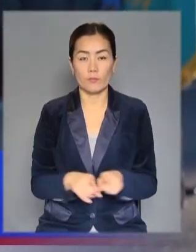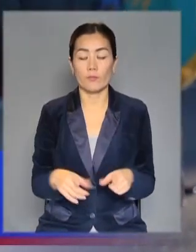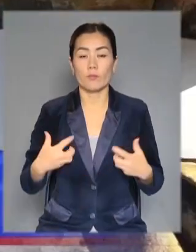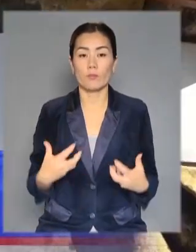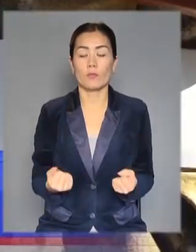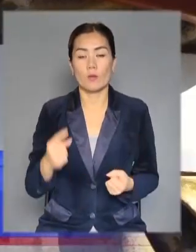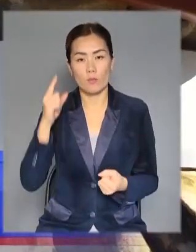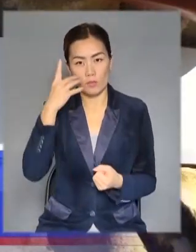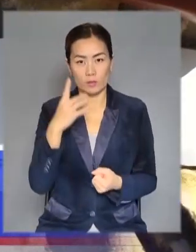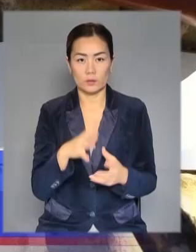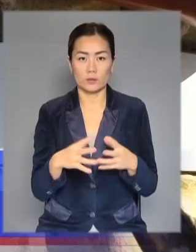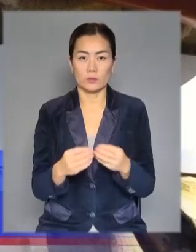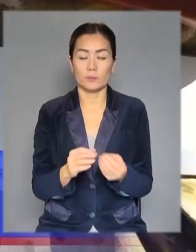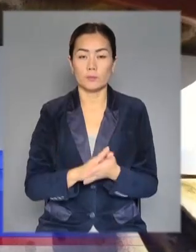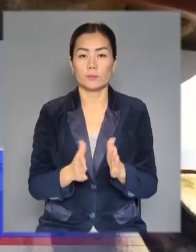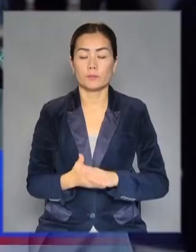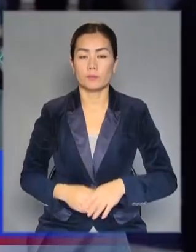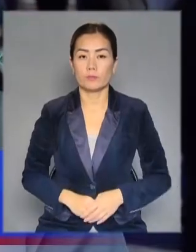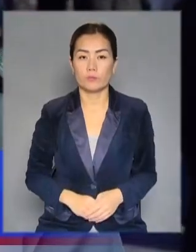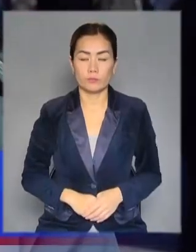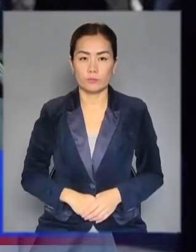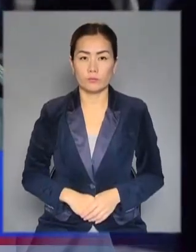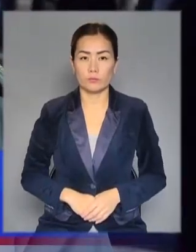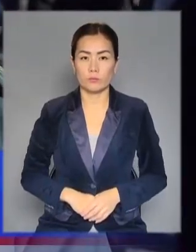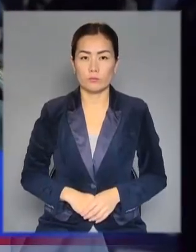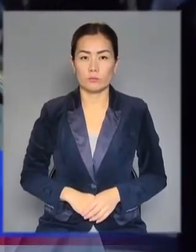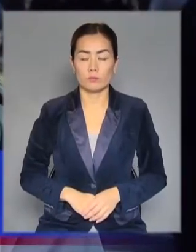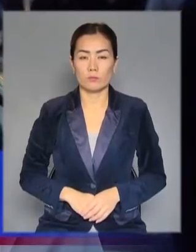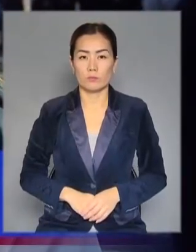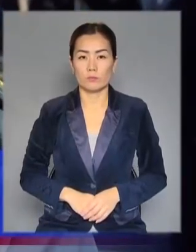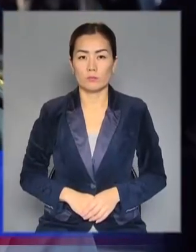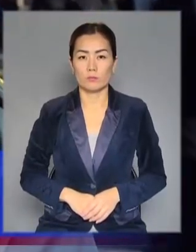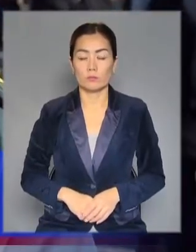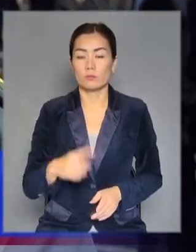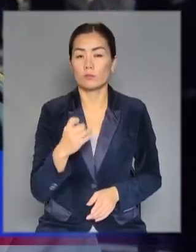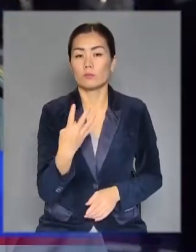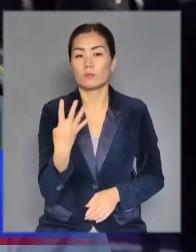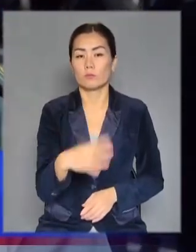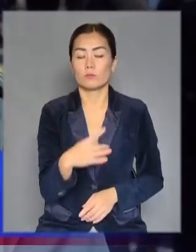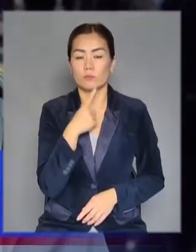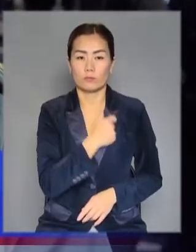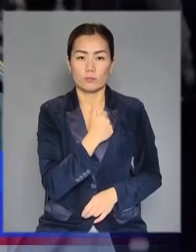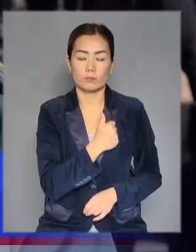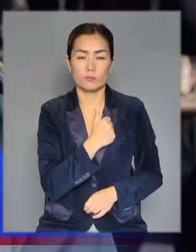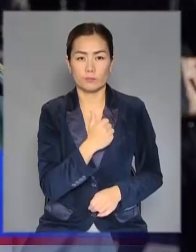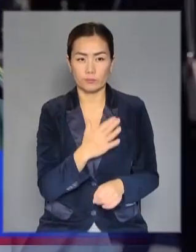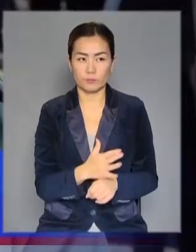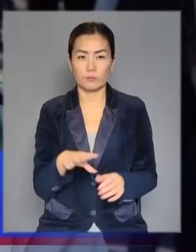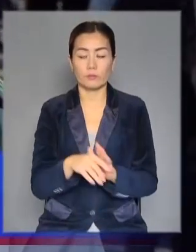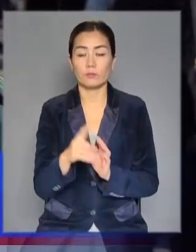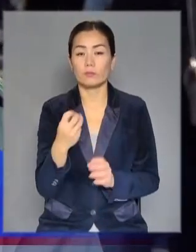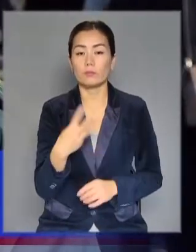как здоровье, психология и семейное положение. На данное мероприятие привлечены 140 военнослужащих, из